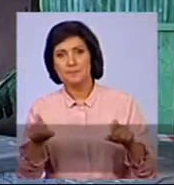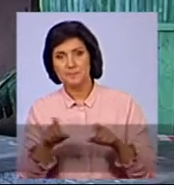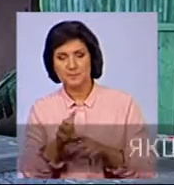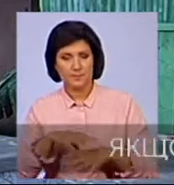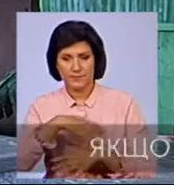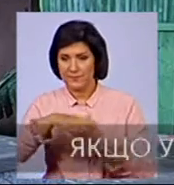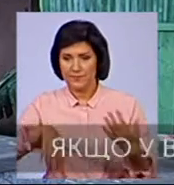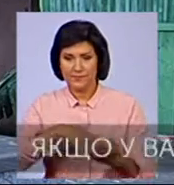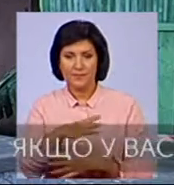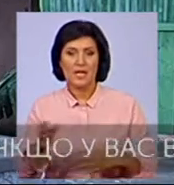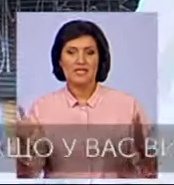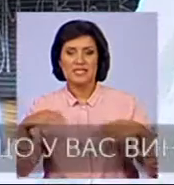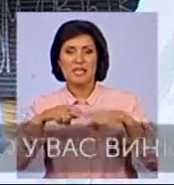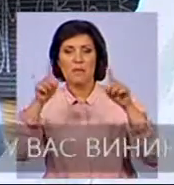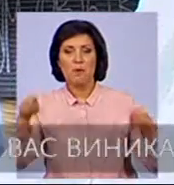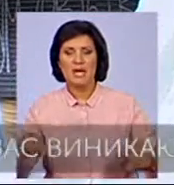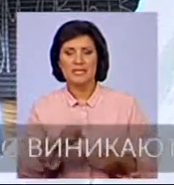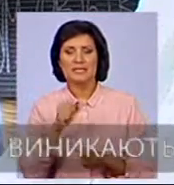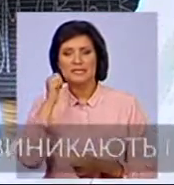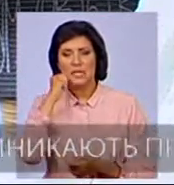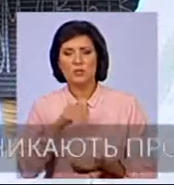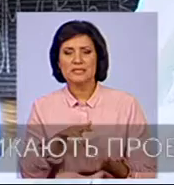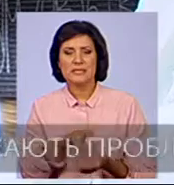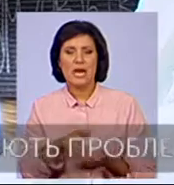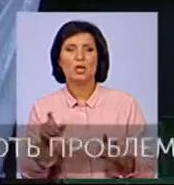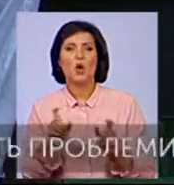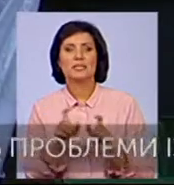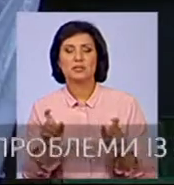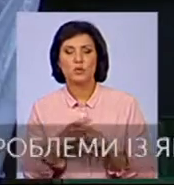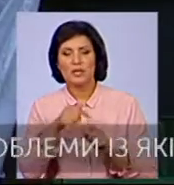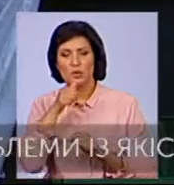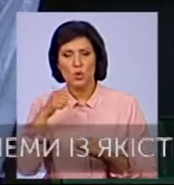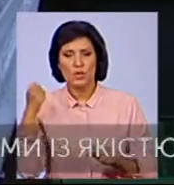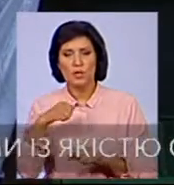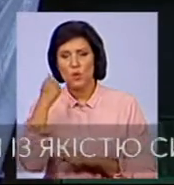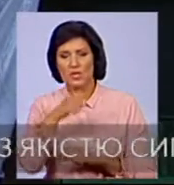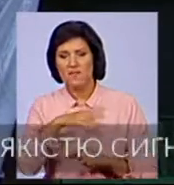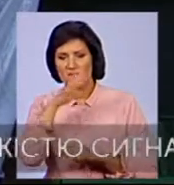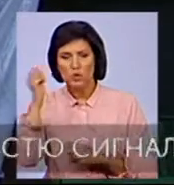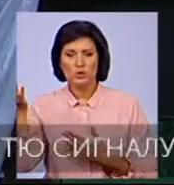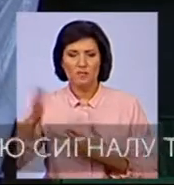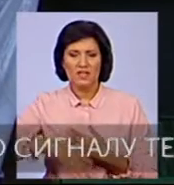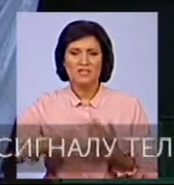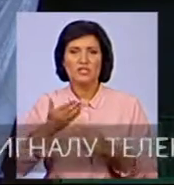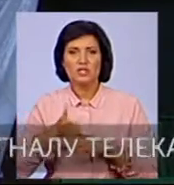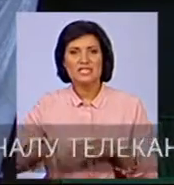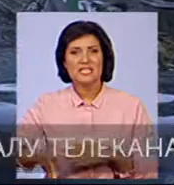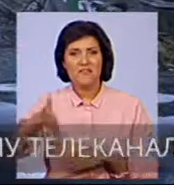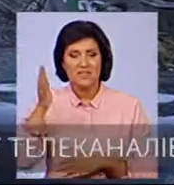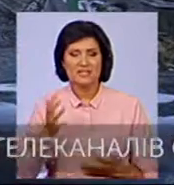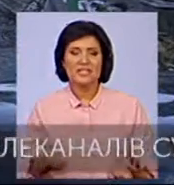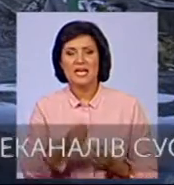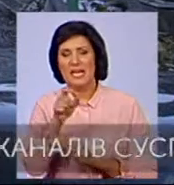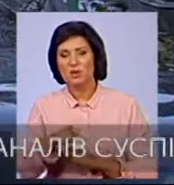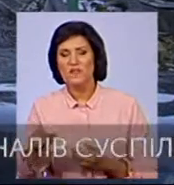вітру зірвало банер зі старого центрального гастронома, який торік горів. Вночі обвалилася частина фасаду. Рятувальники і